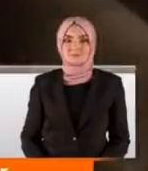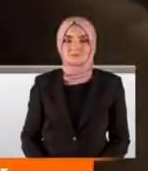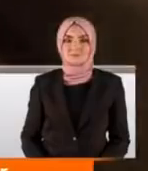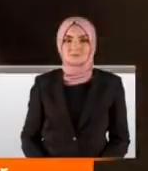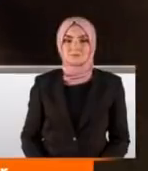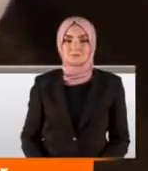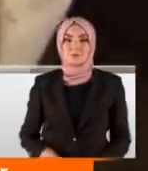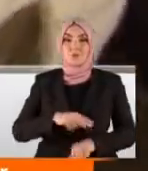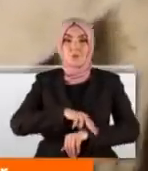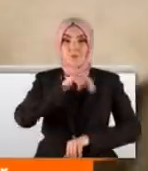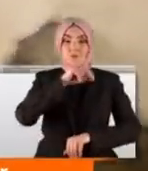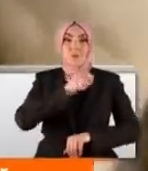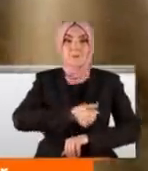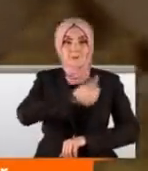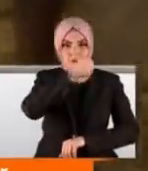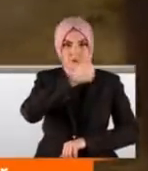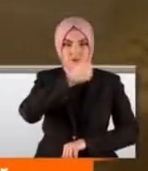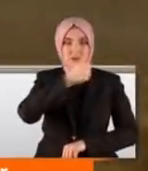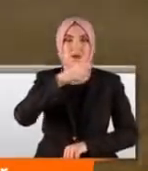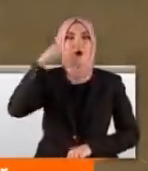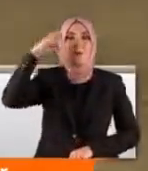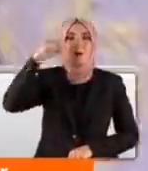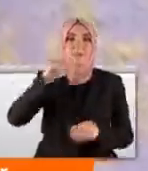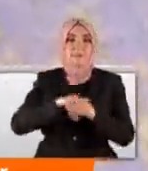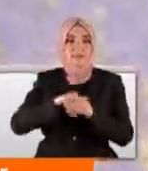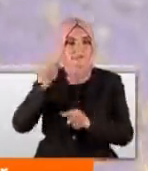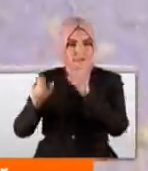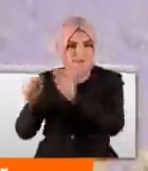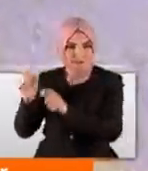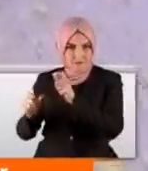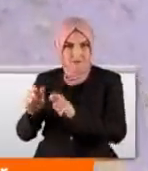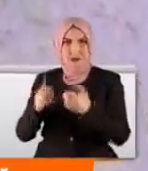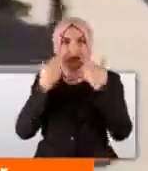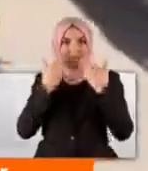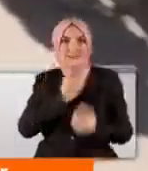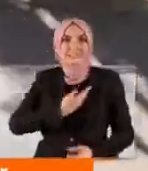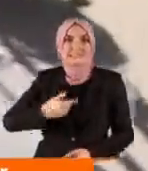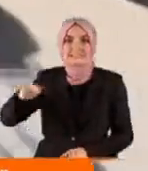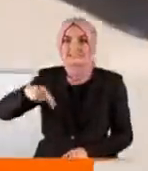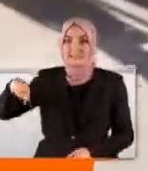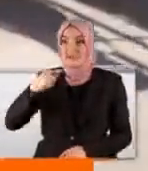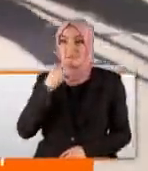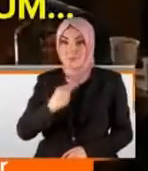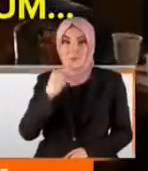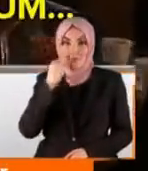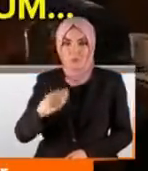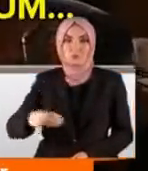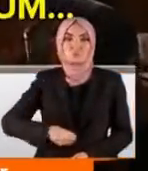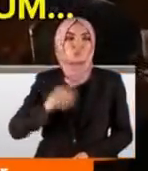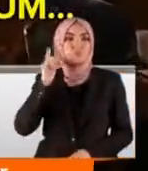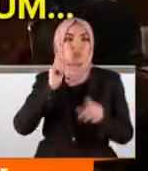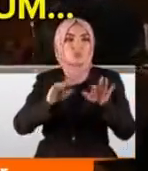efendim. Komisyon Başkanı ve AK Parti milletvekilleri hayvanseverlerin sözlerinin suç duyurusu olarak kabul edilmesini önerdi.